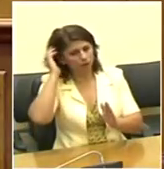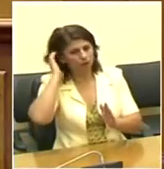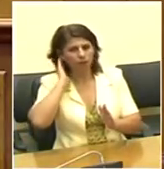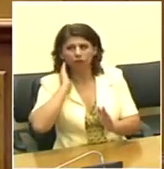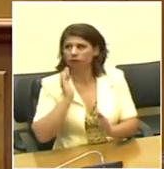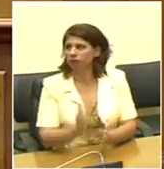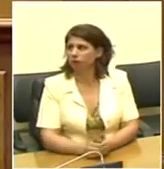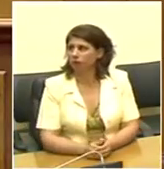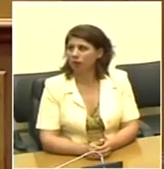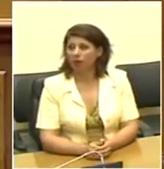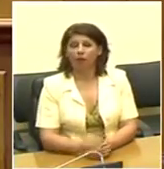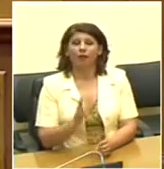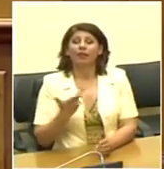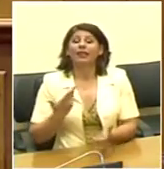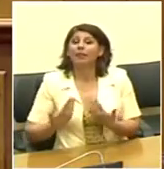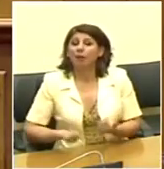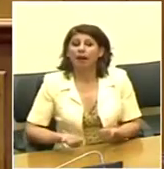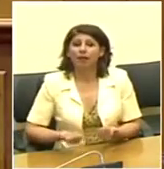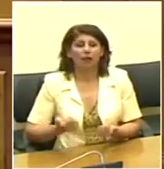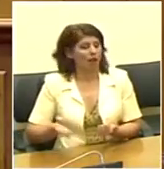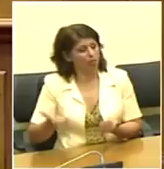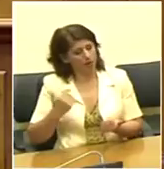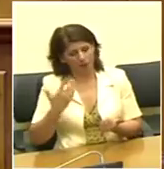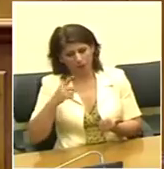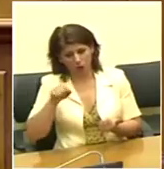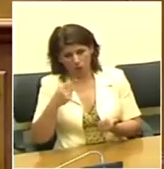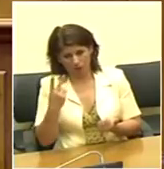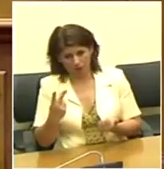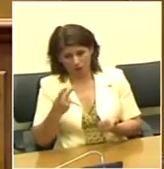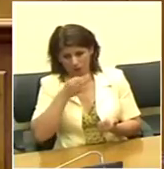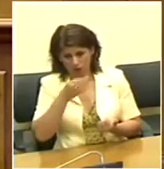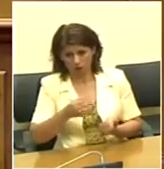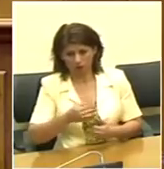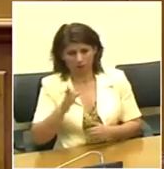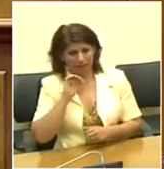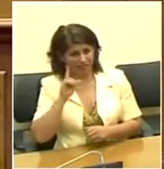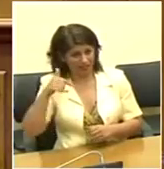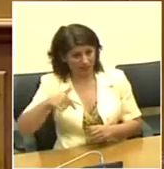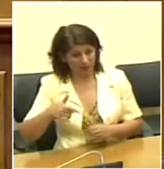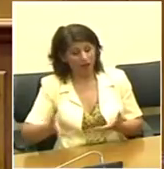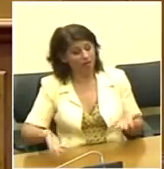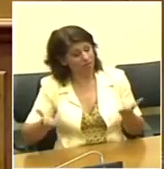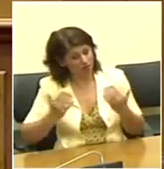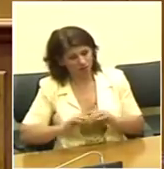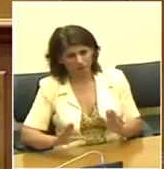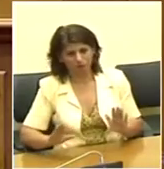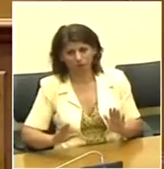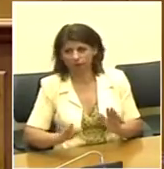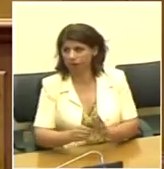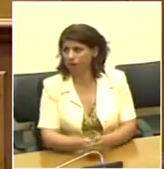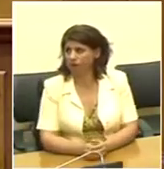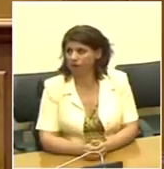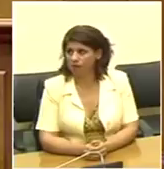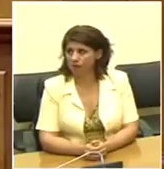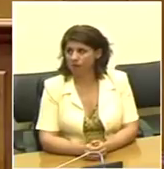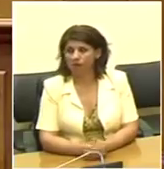υπάρχει? Δεν υπάρχει 5,2, όπως είπε η κυρία Γεννηματά. Δεν υπάρχει ότι τα αντίμετρα